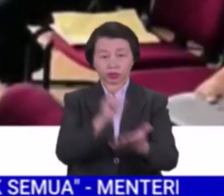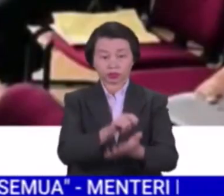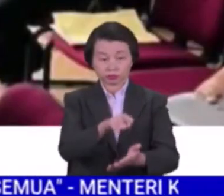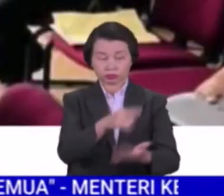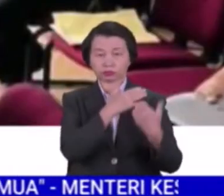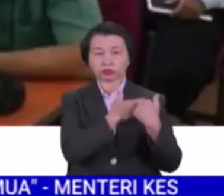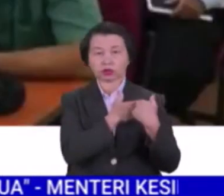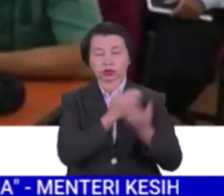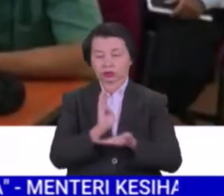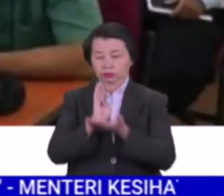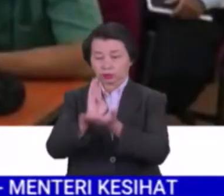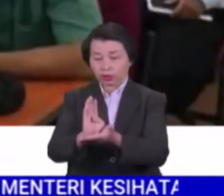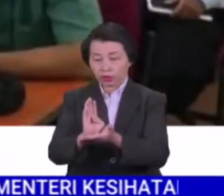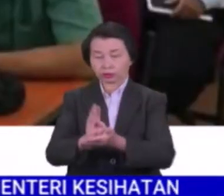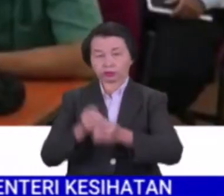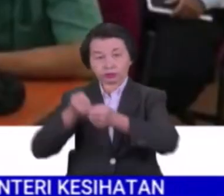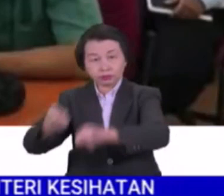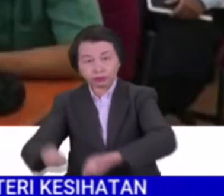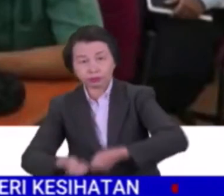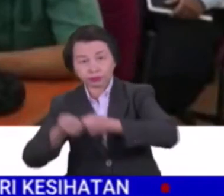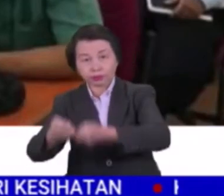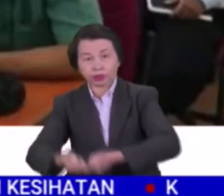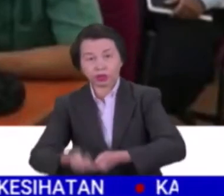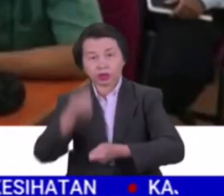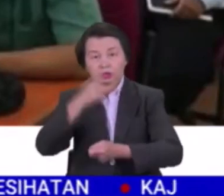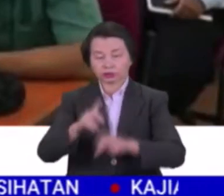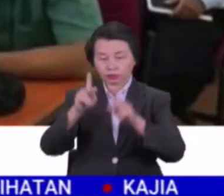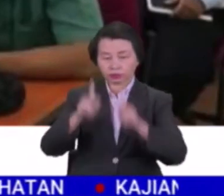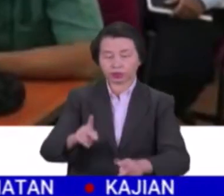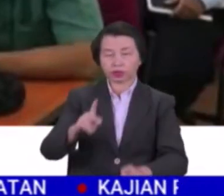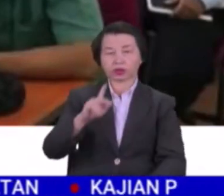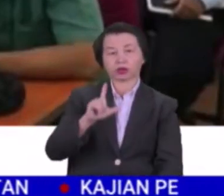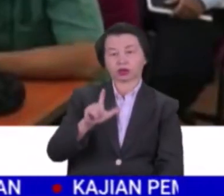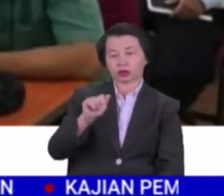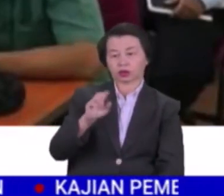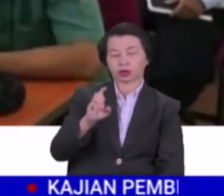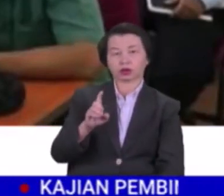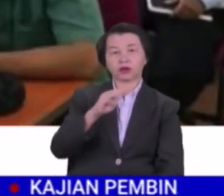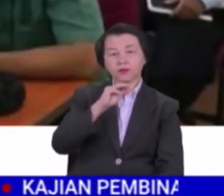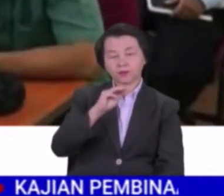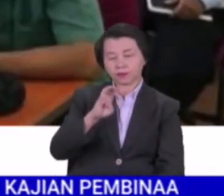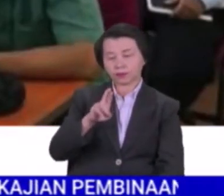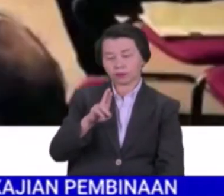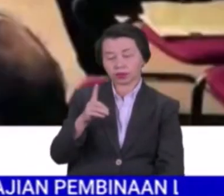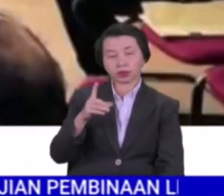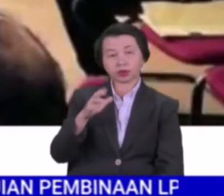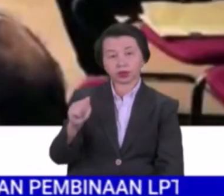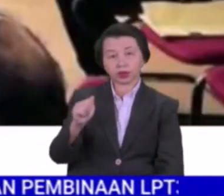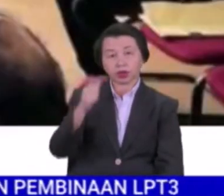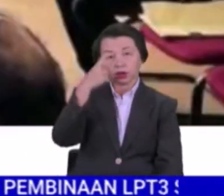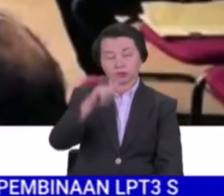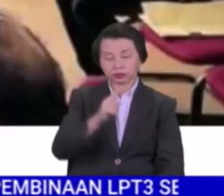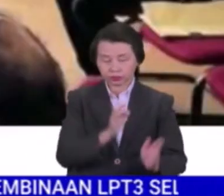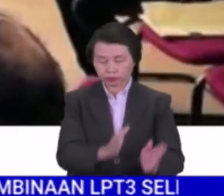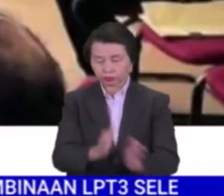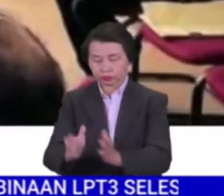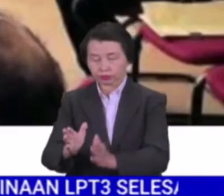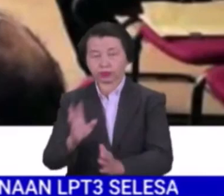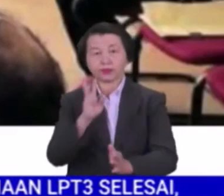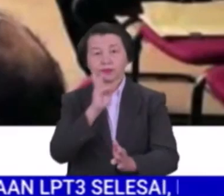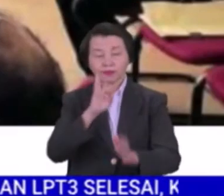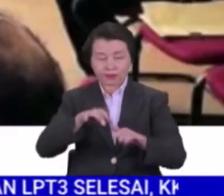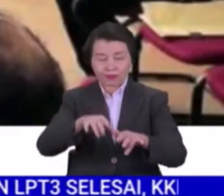berperanan bagi membantu sektor pertanian terutamanya bagi pihak lembaga kemajuan pertanian modem ada untuk merancang